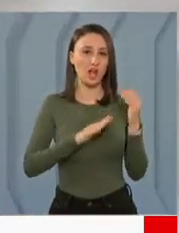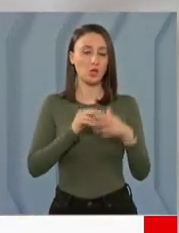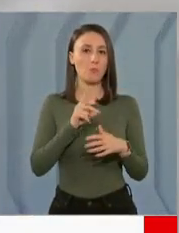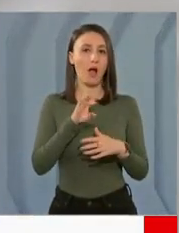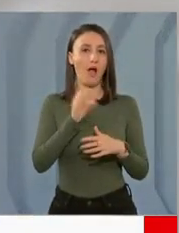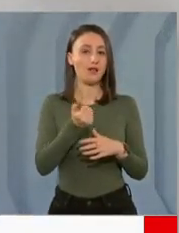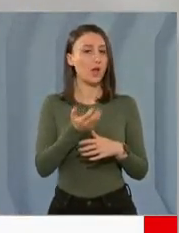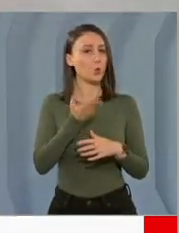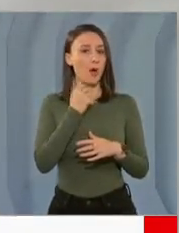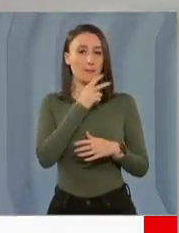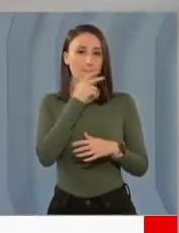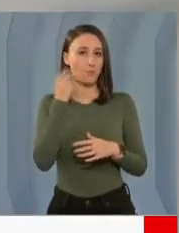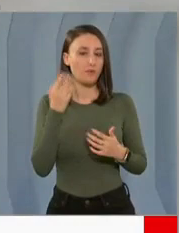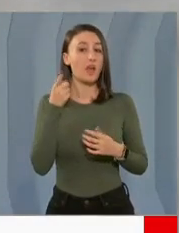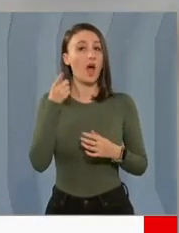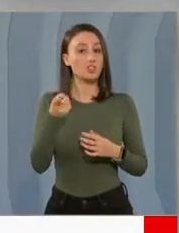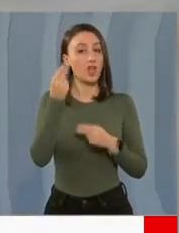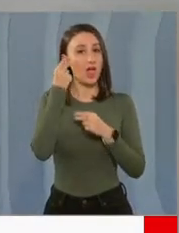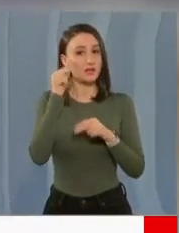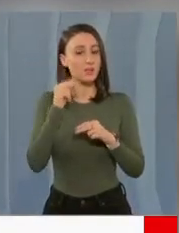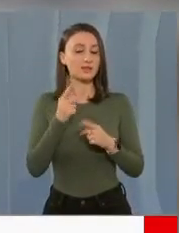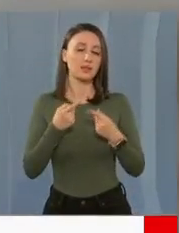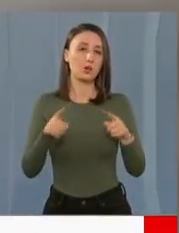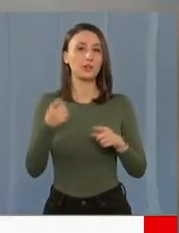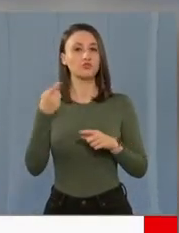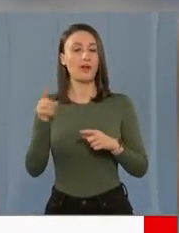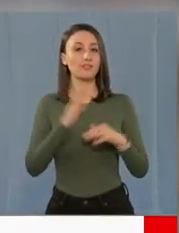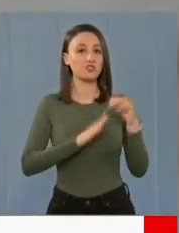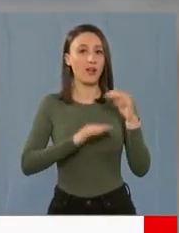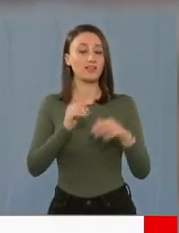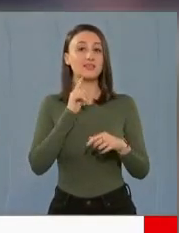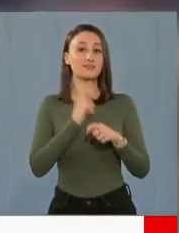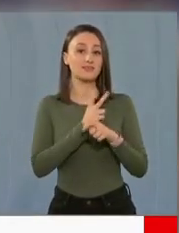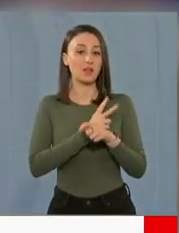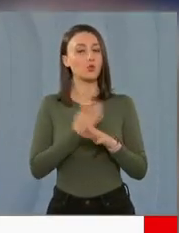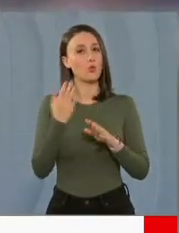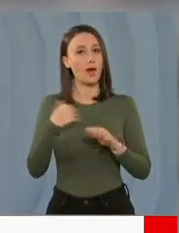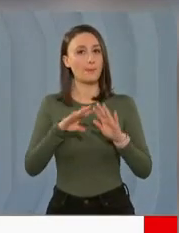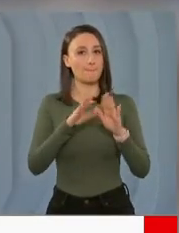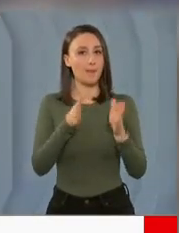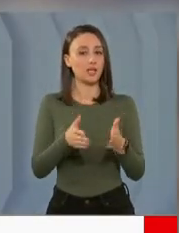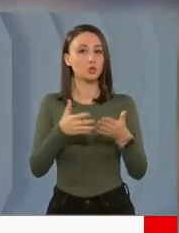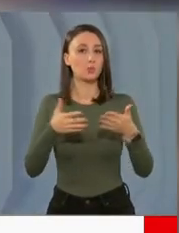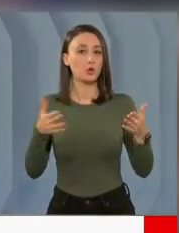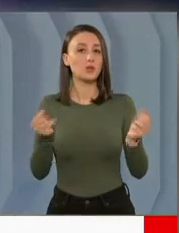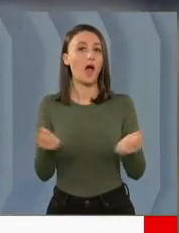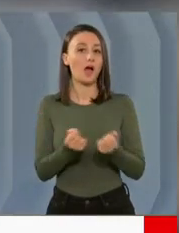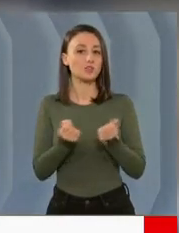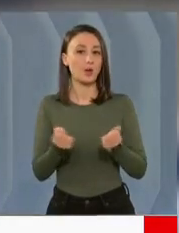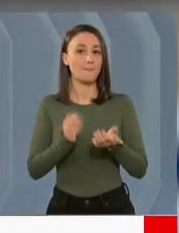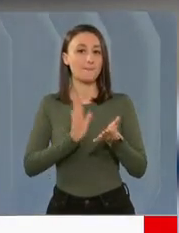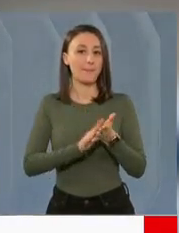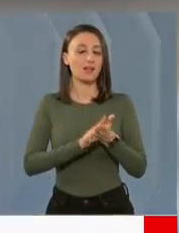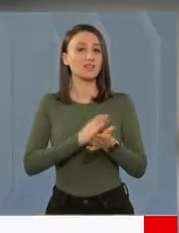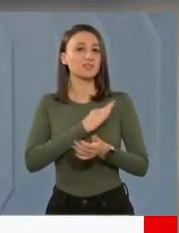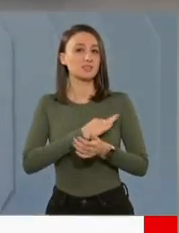Explicația este legată de faptul că aici, spre deosebire de celelalte șantiere, statul deține pachetul majoritar de acțiuni. Practic, statul